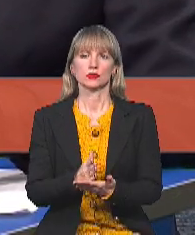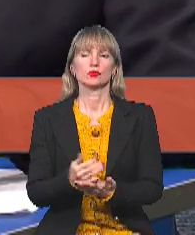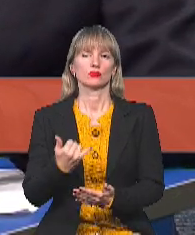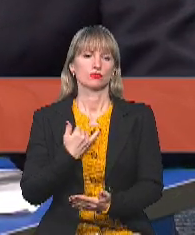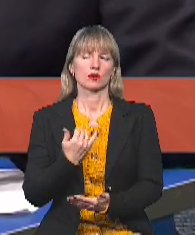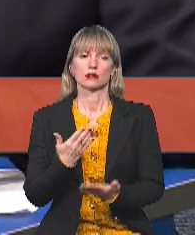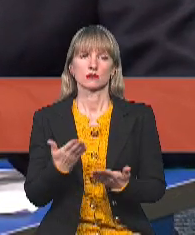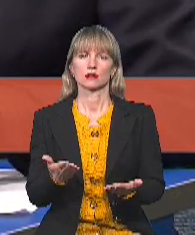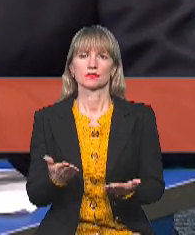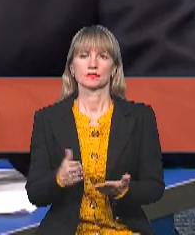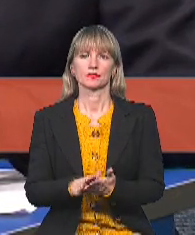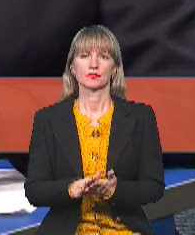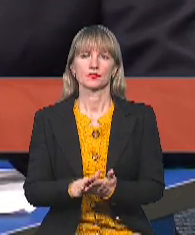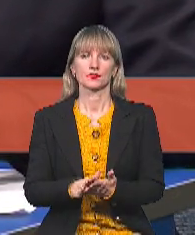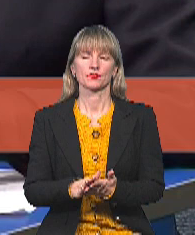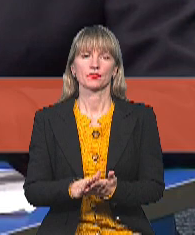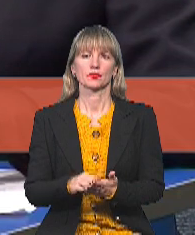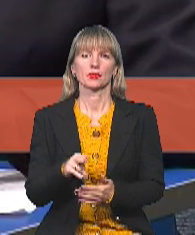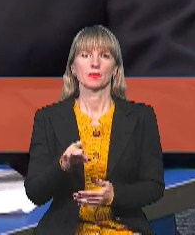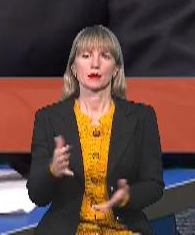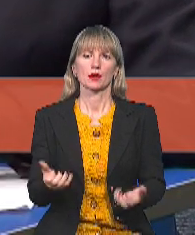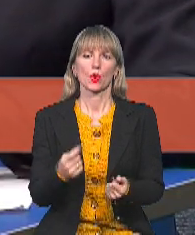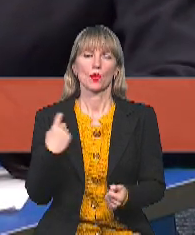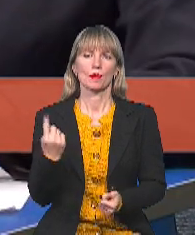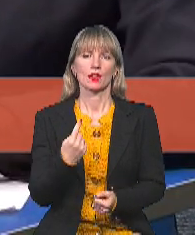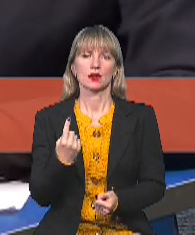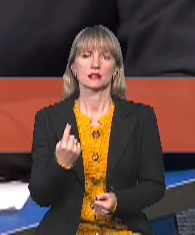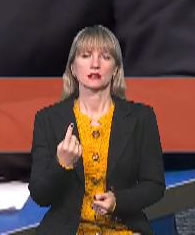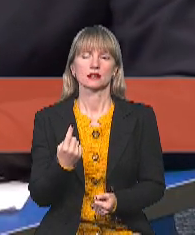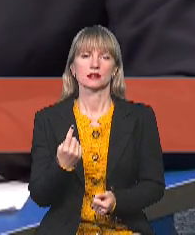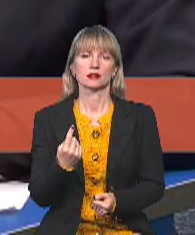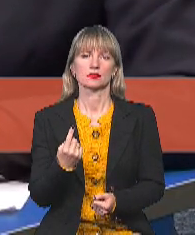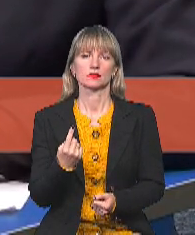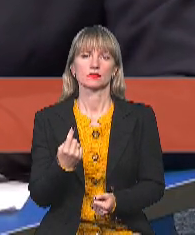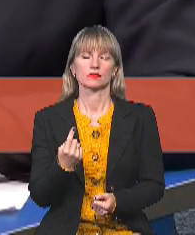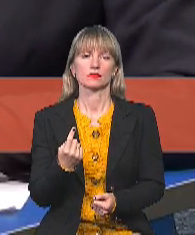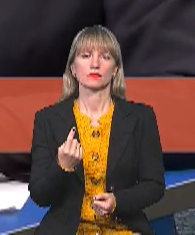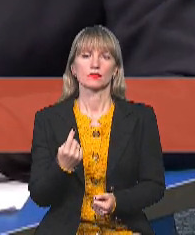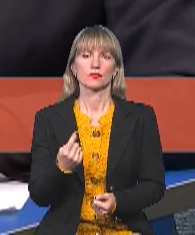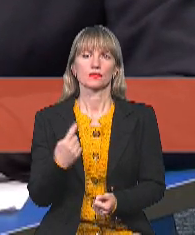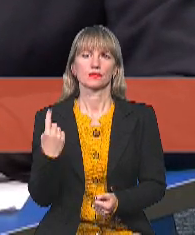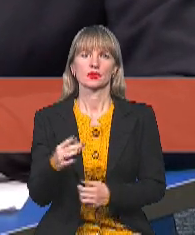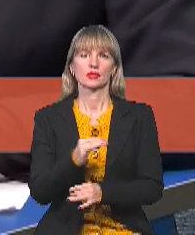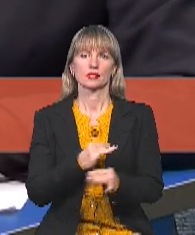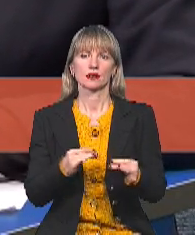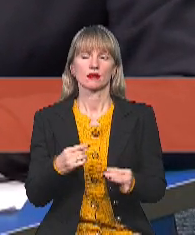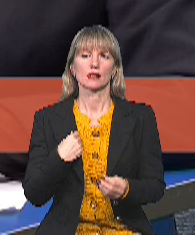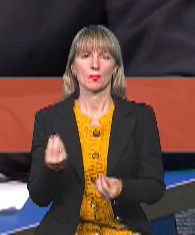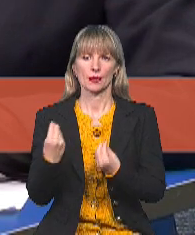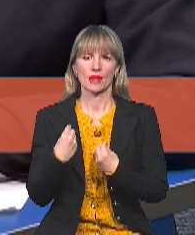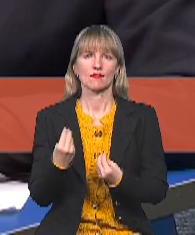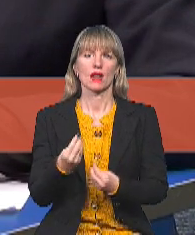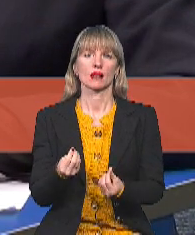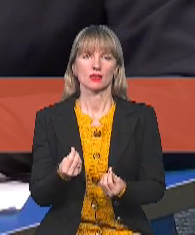ми при підтримці обласних я имею в виду областного совета, да, нам выделяли деньги